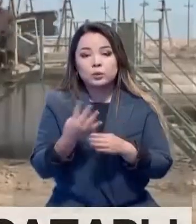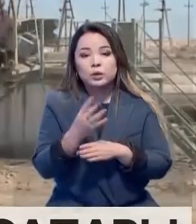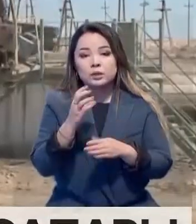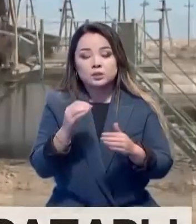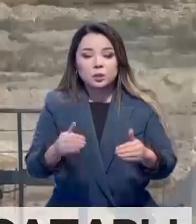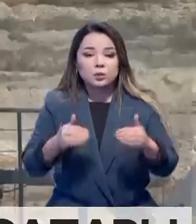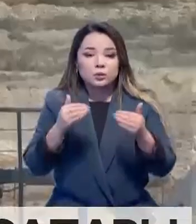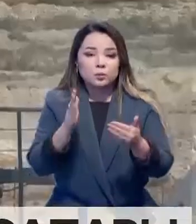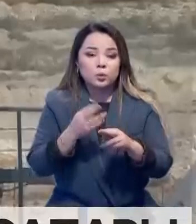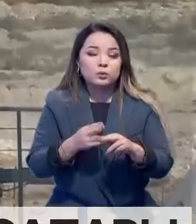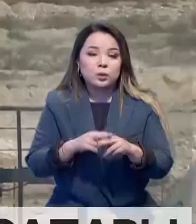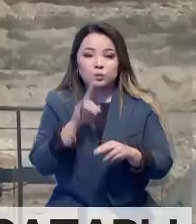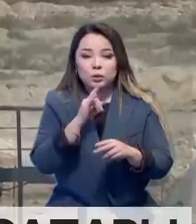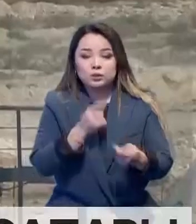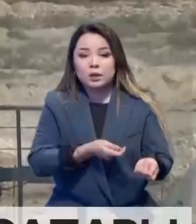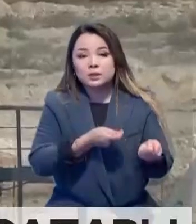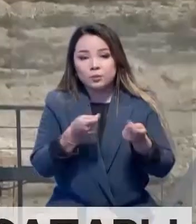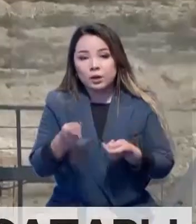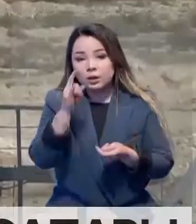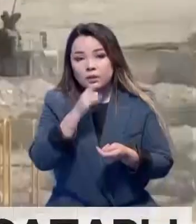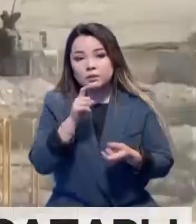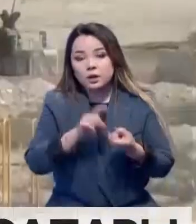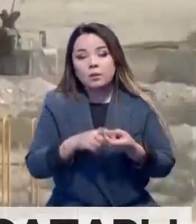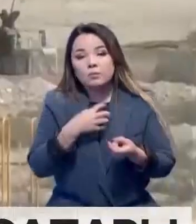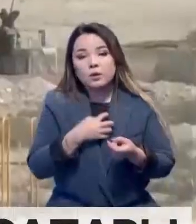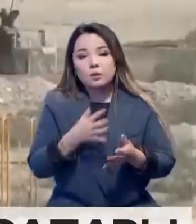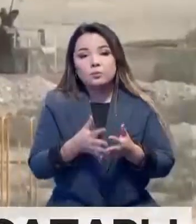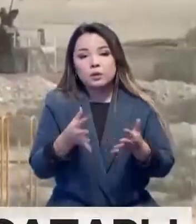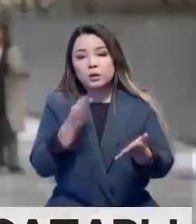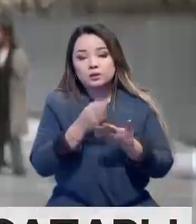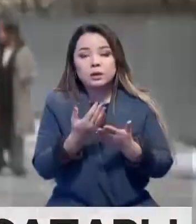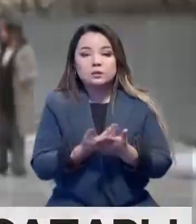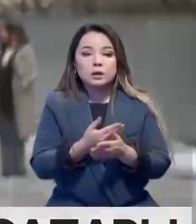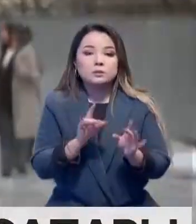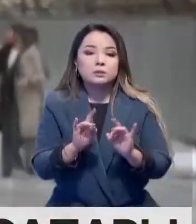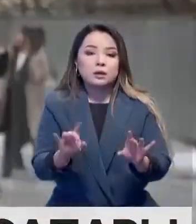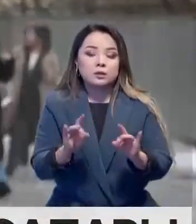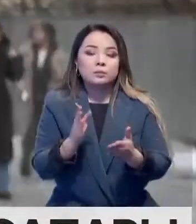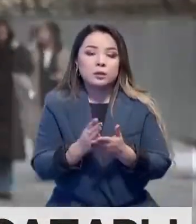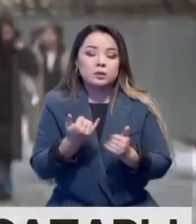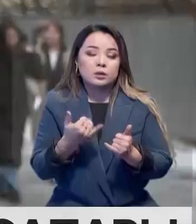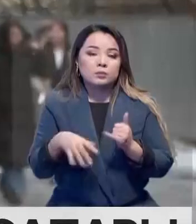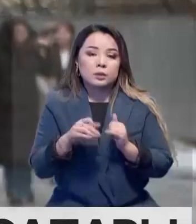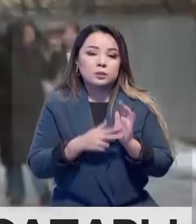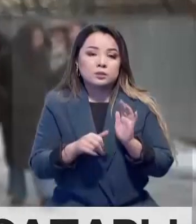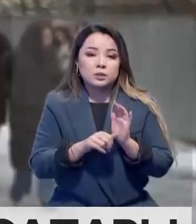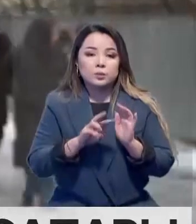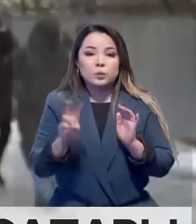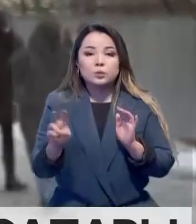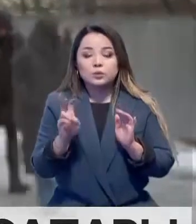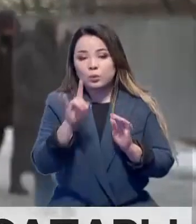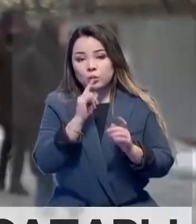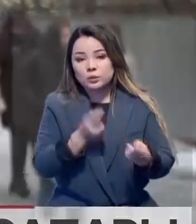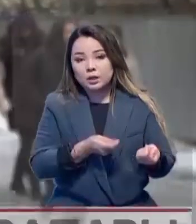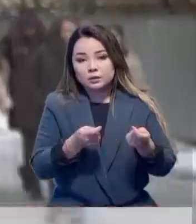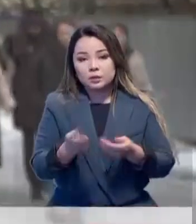дейін өседі. Мұнай тасымалындағы бұл бағыттың Қазақстан үшін маңызы өте зор, дейді сарапшылар. Былтырғы жылы 86 миллион доллардың мұнай тасымалданды.